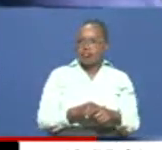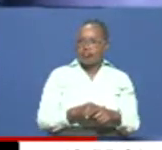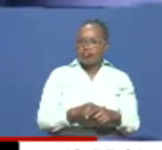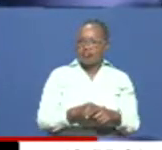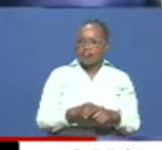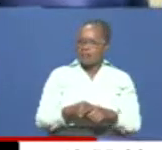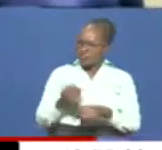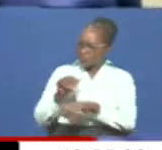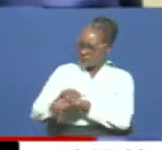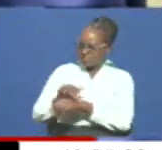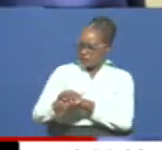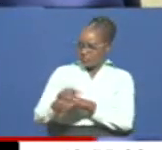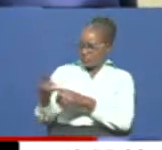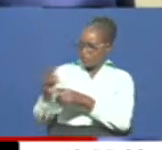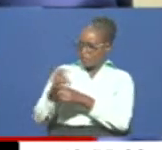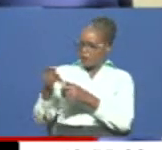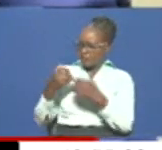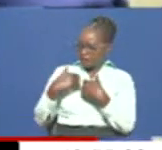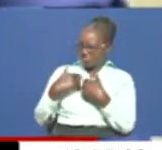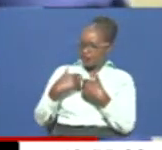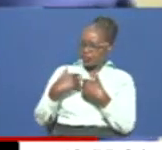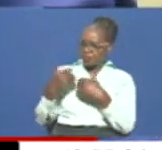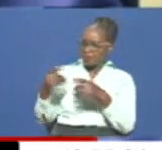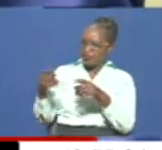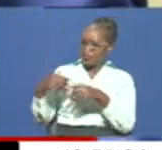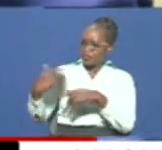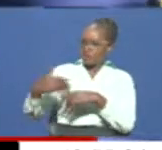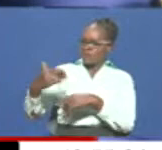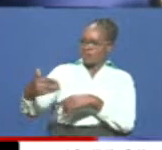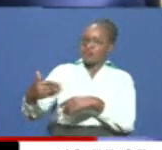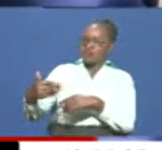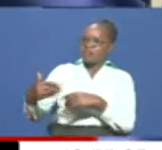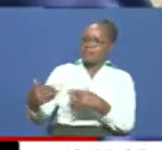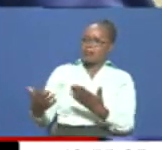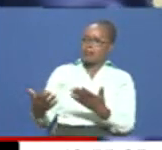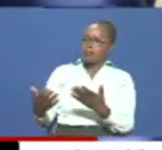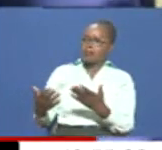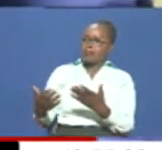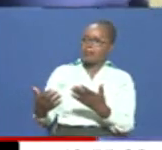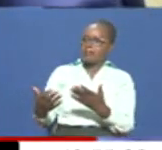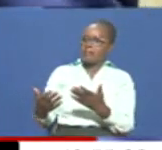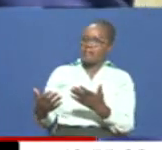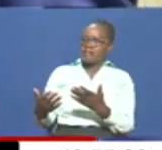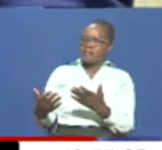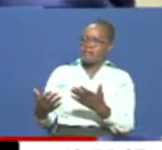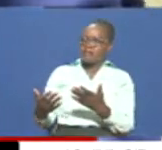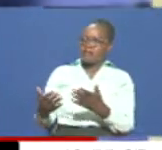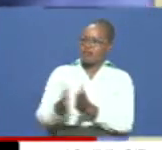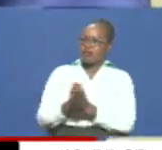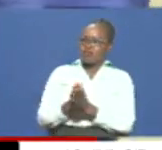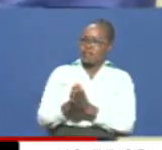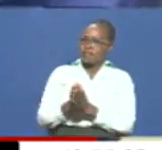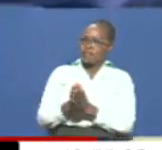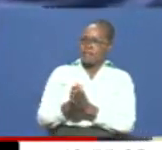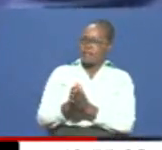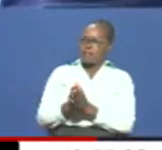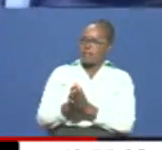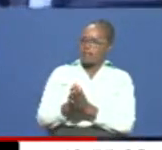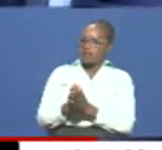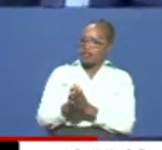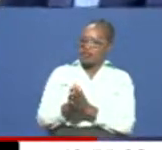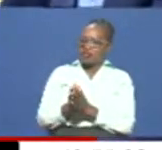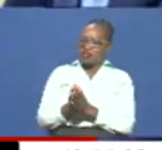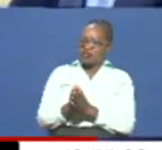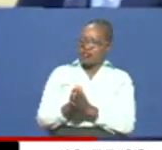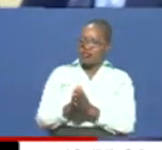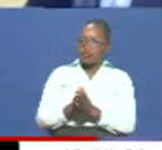na mafunzo kama haya kila wakati ama ni manake tunaona kwamba yanaandaliwa msimu kuja kukamilika labda? Okay,